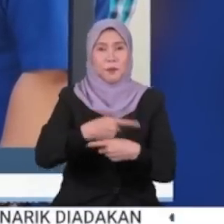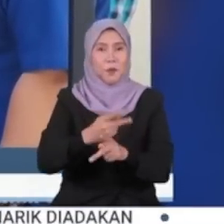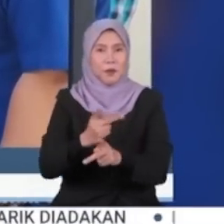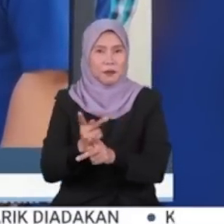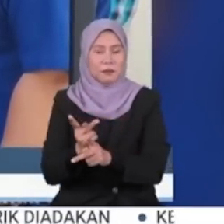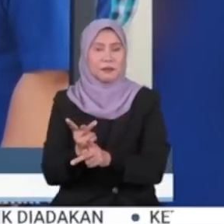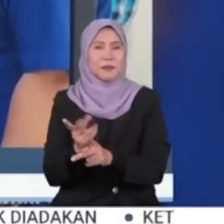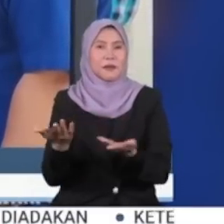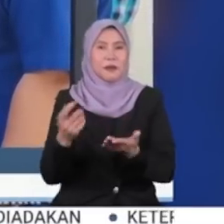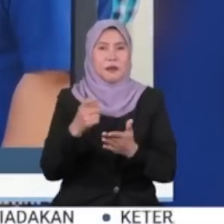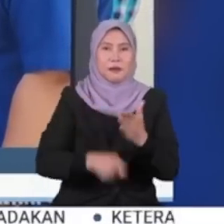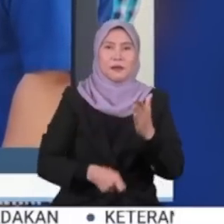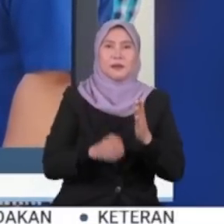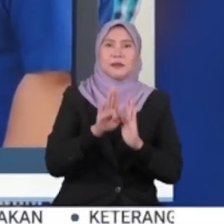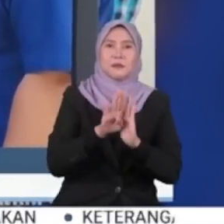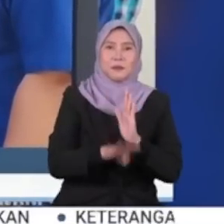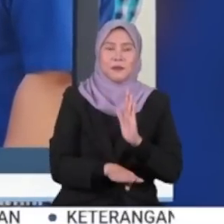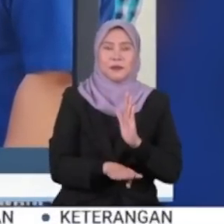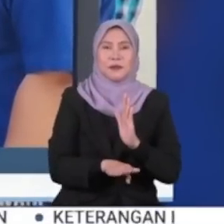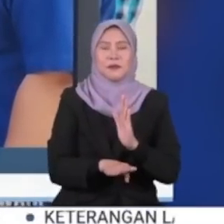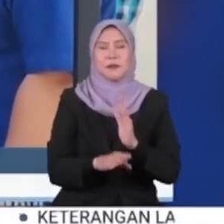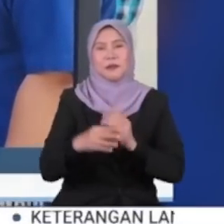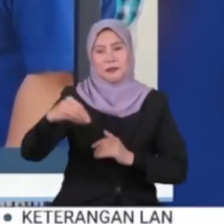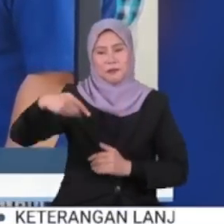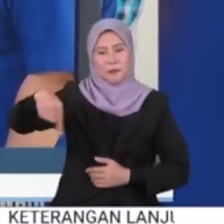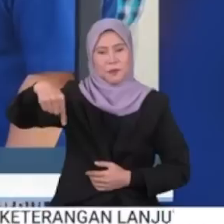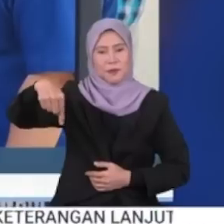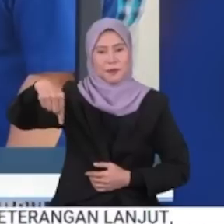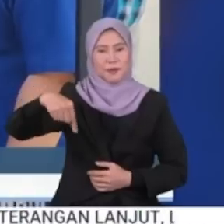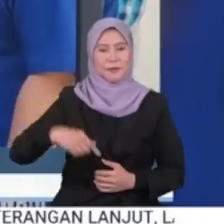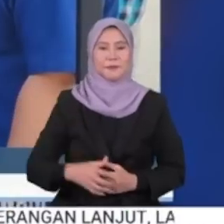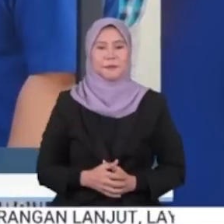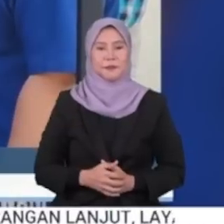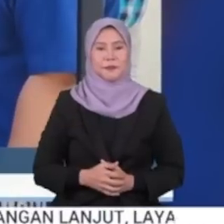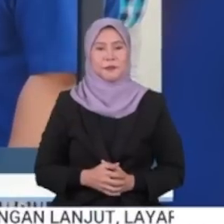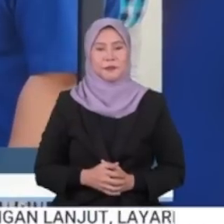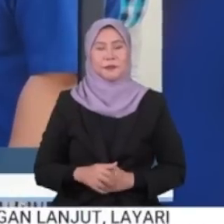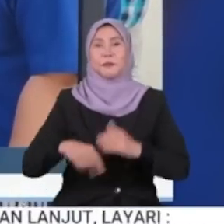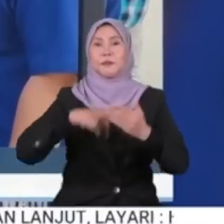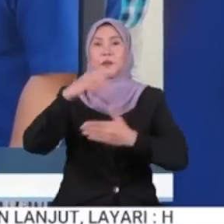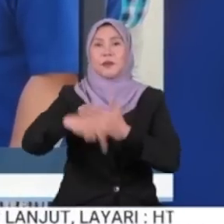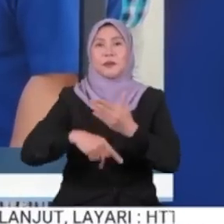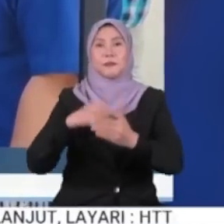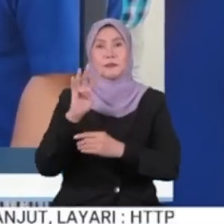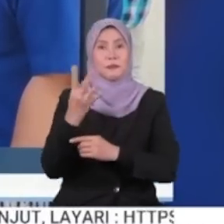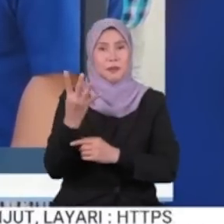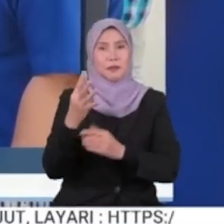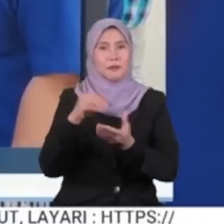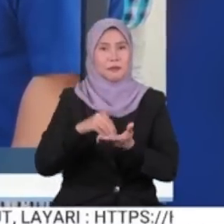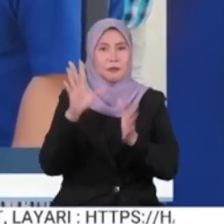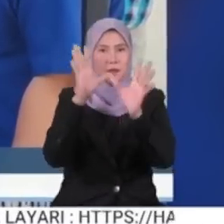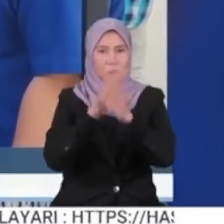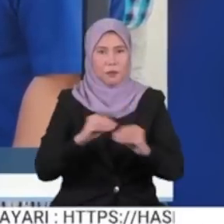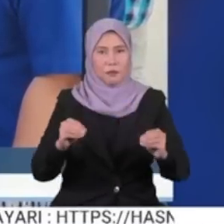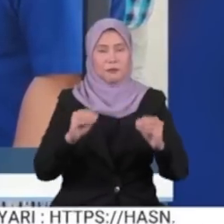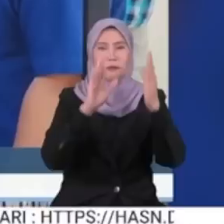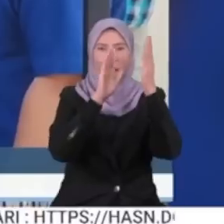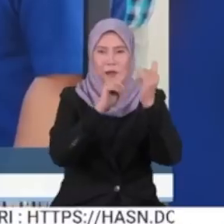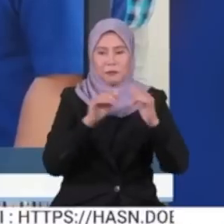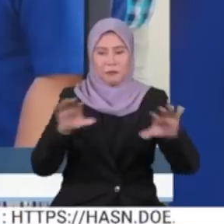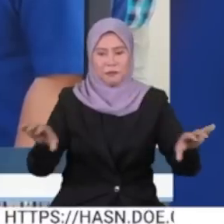produk akuakultur dengan harga yang berpatutan dan berkualiti. Ia merupakan program keempat diadakan di Sarawak dan